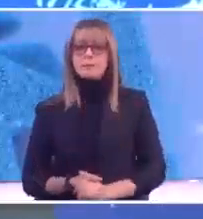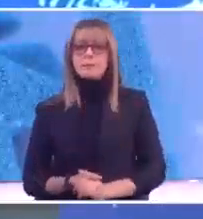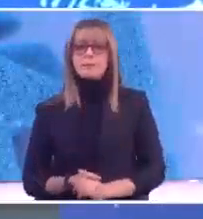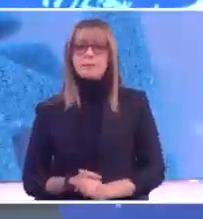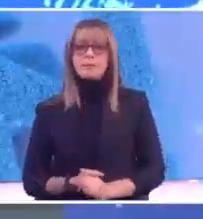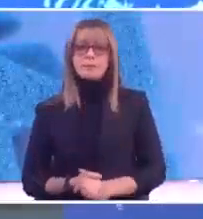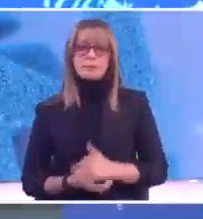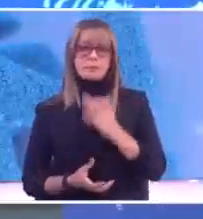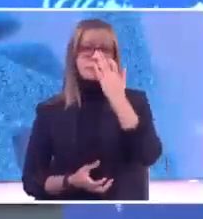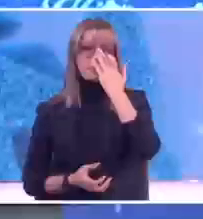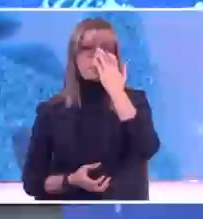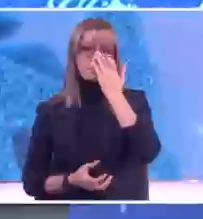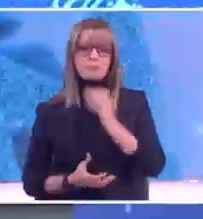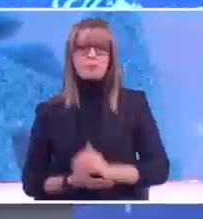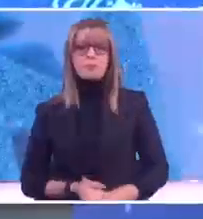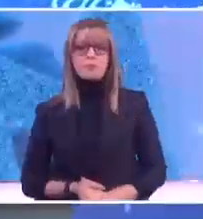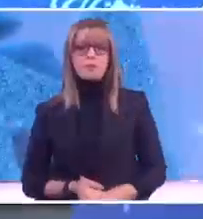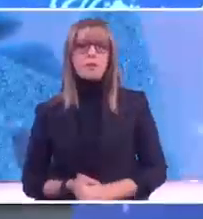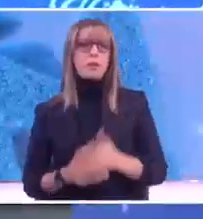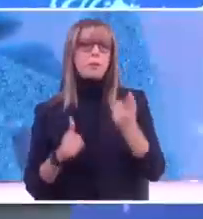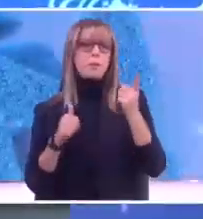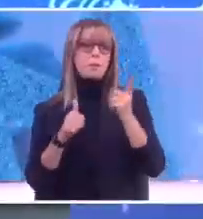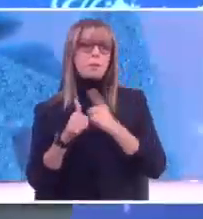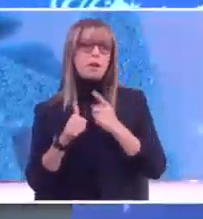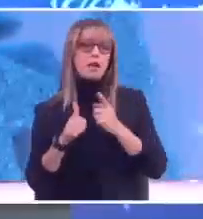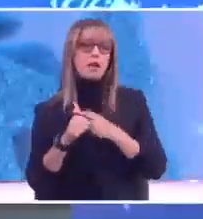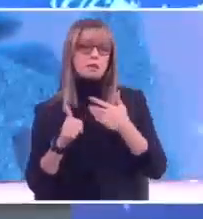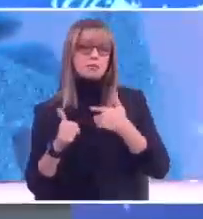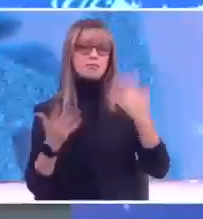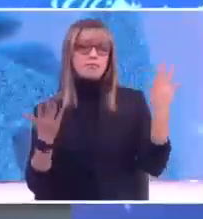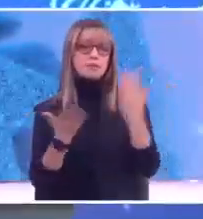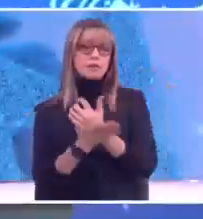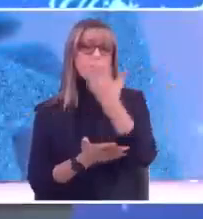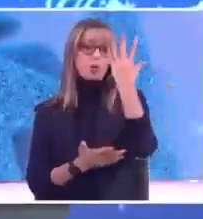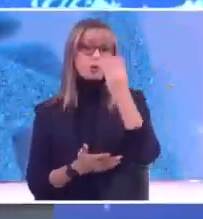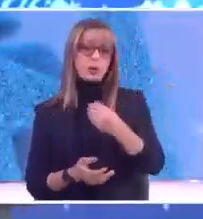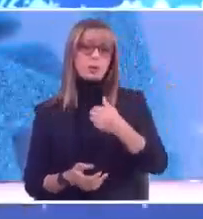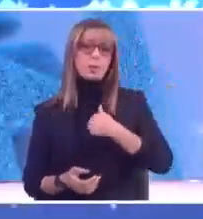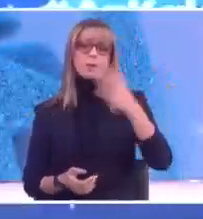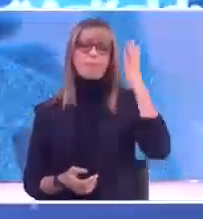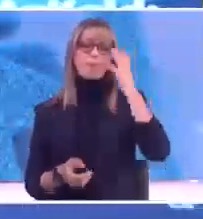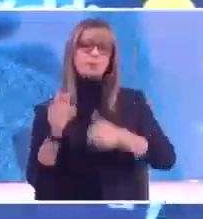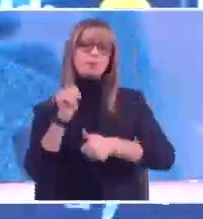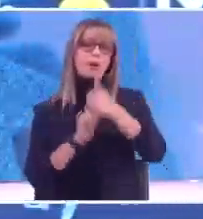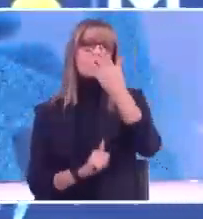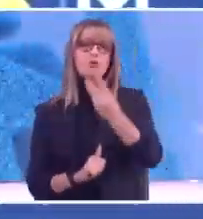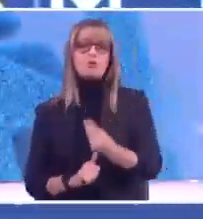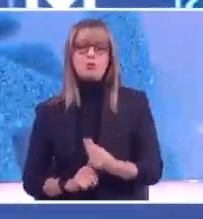Sizden istediğim şudur. Birinci parti çıkacağız, ben de başbakan olacağım.